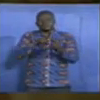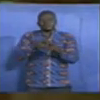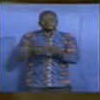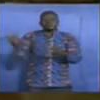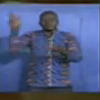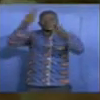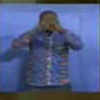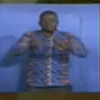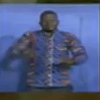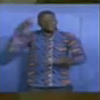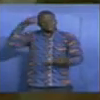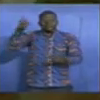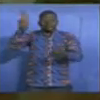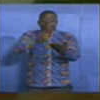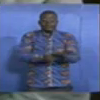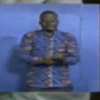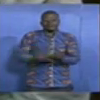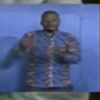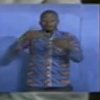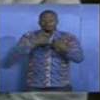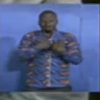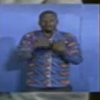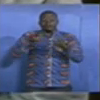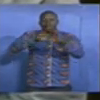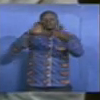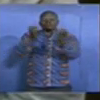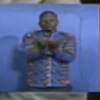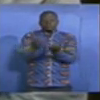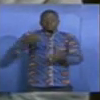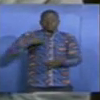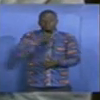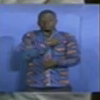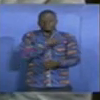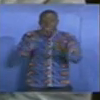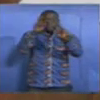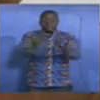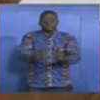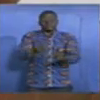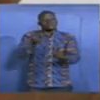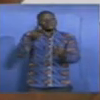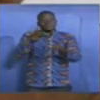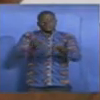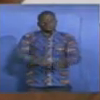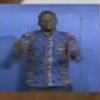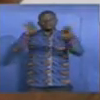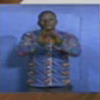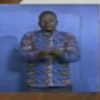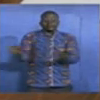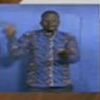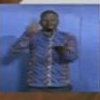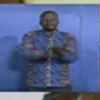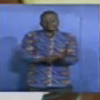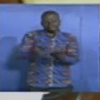ces études regroupe les membres du comité technique ainsi que les personnes ressources qui vont valider ces rapports en faisant